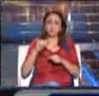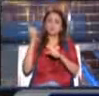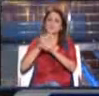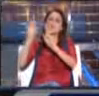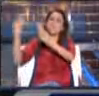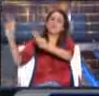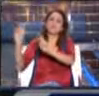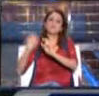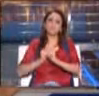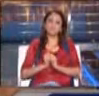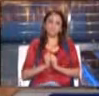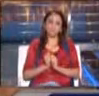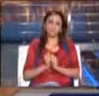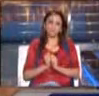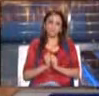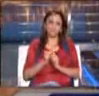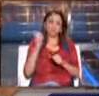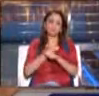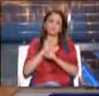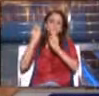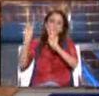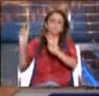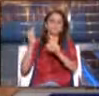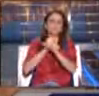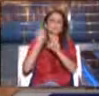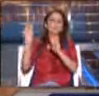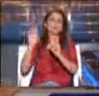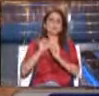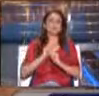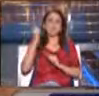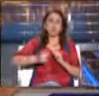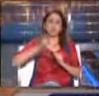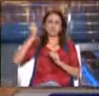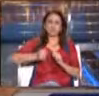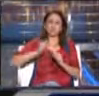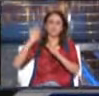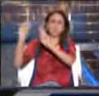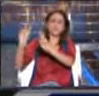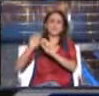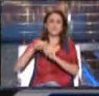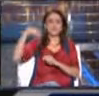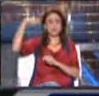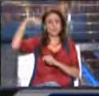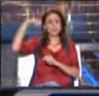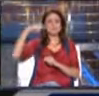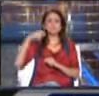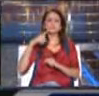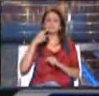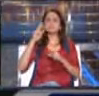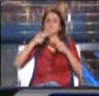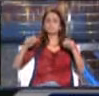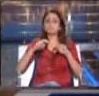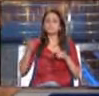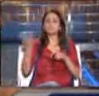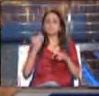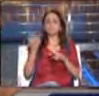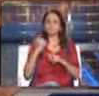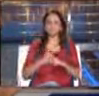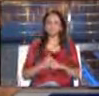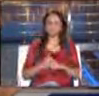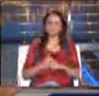يشتغلوش ويوقفوا عن نشاطهم وشغلهم وعملهم، والوزير يتحقق معاه ونعمل كده